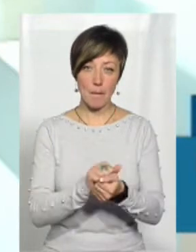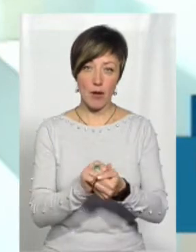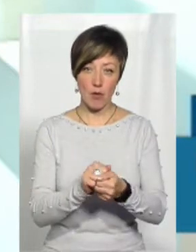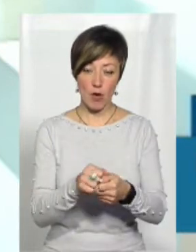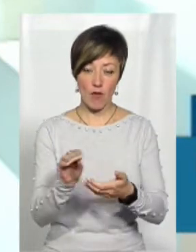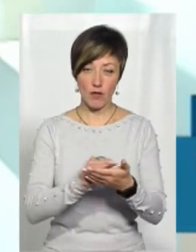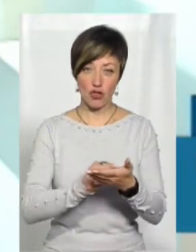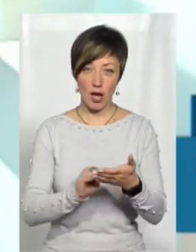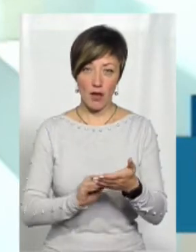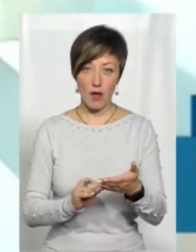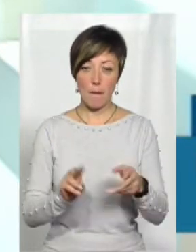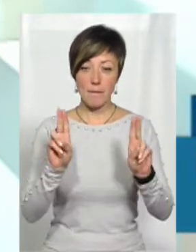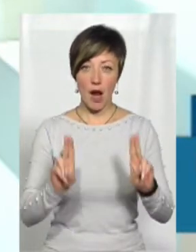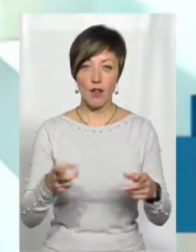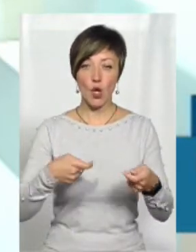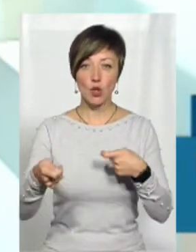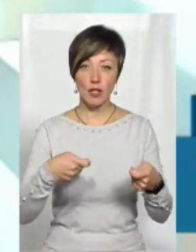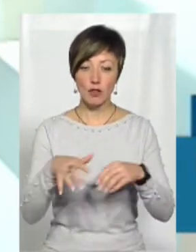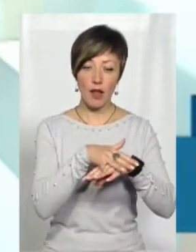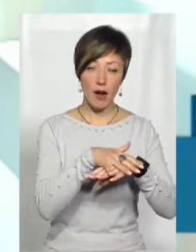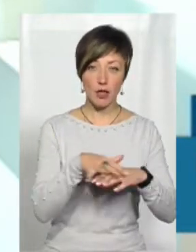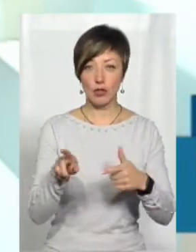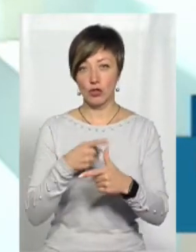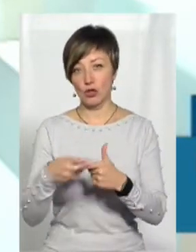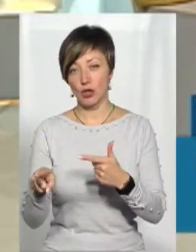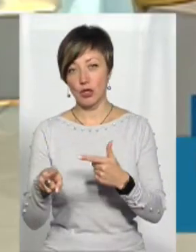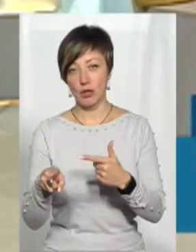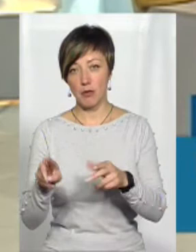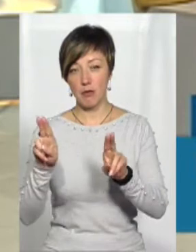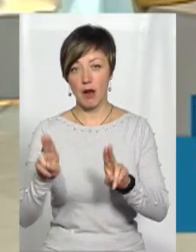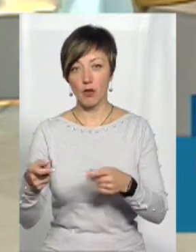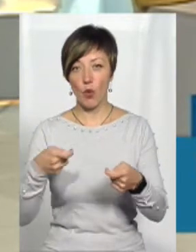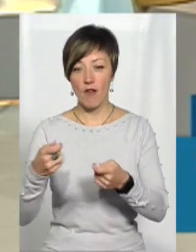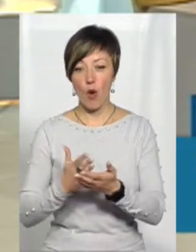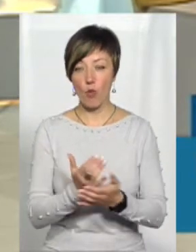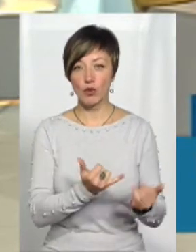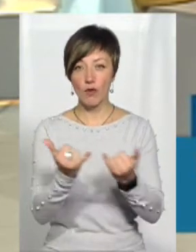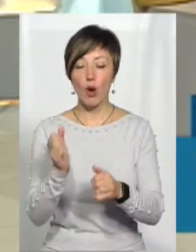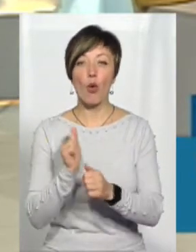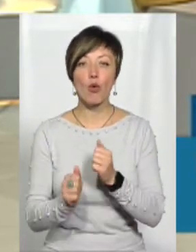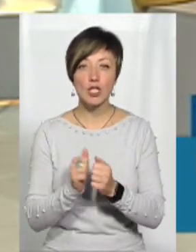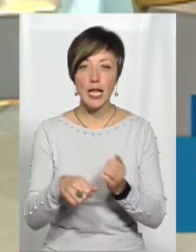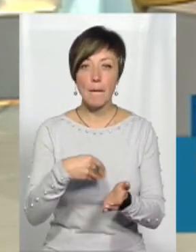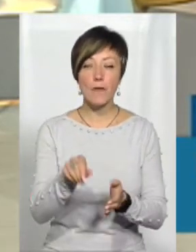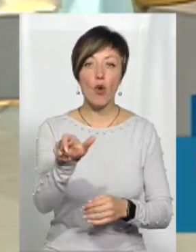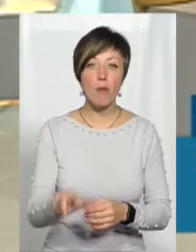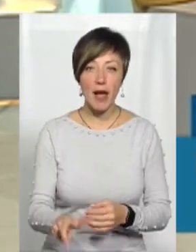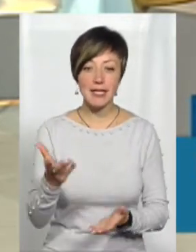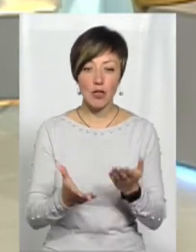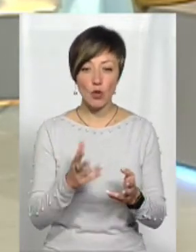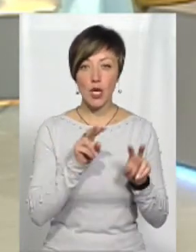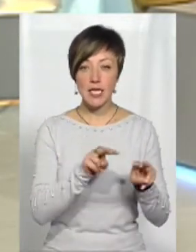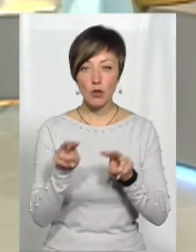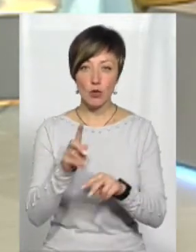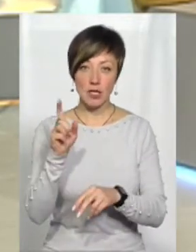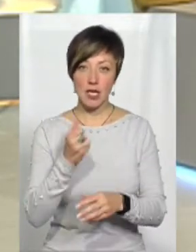паперових товарних чеків, які по правилам торгівлі, чи на ринках, чи... правилам торговельного обслуговування, і кожний покупець, якщо він